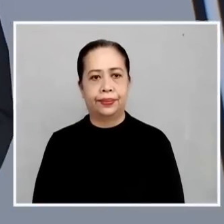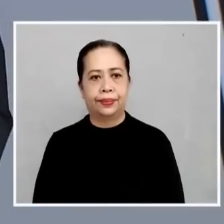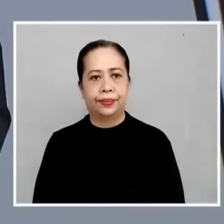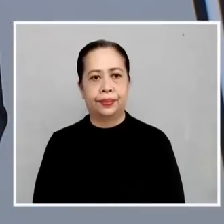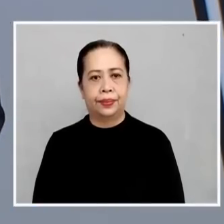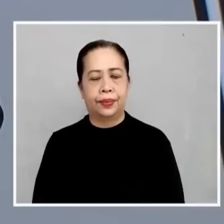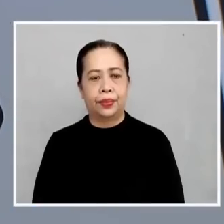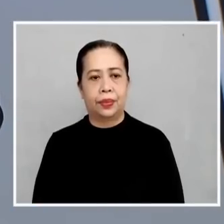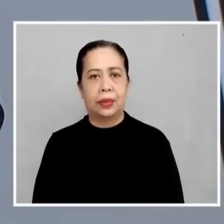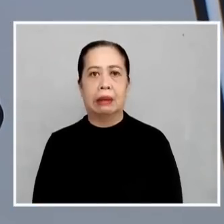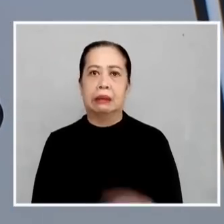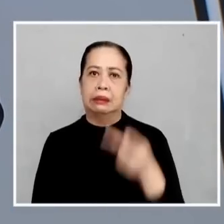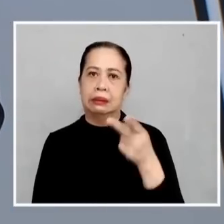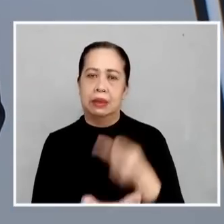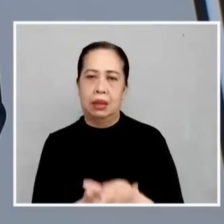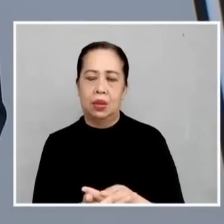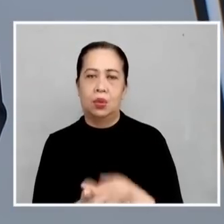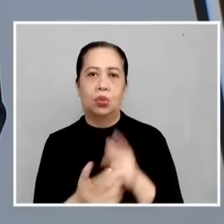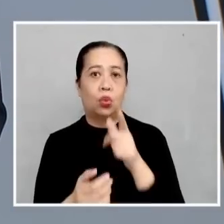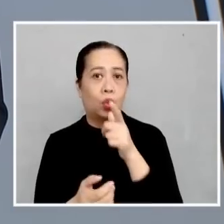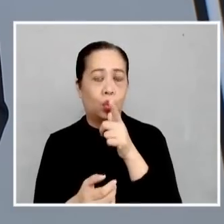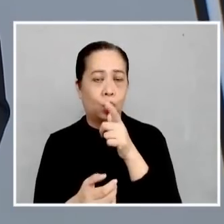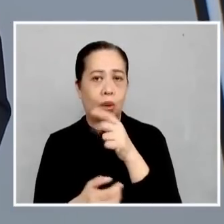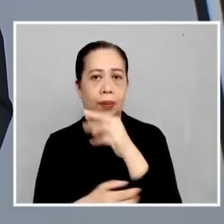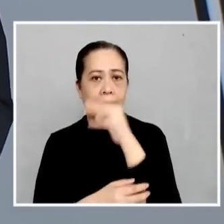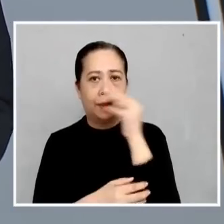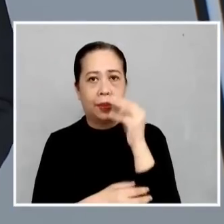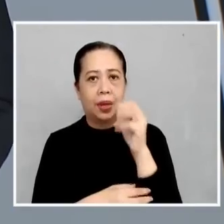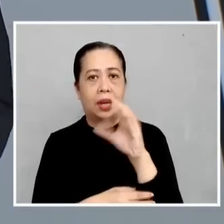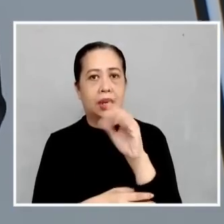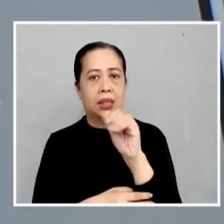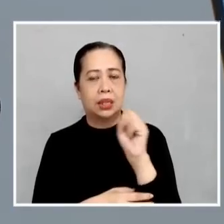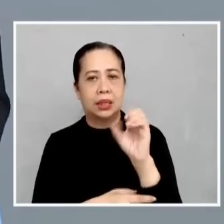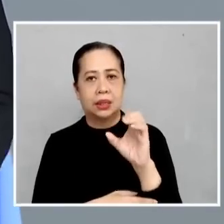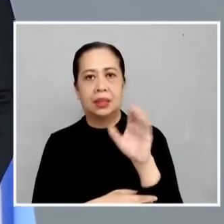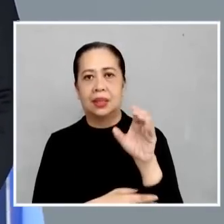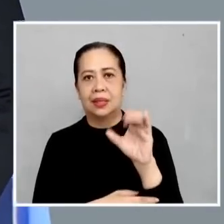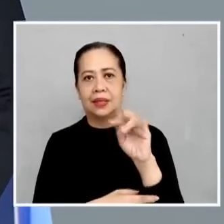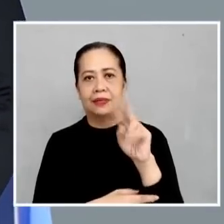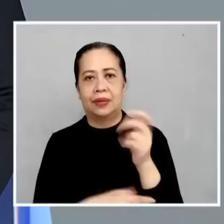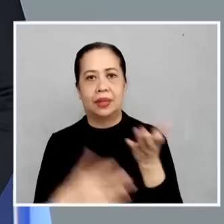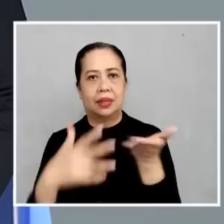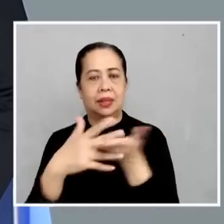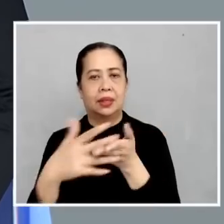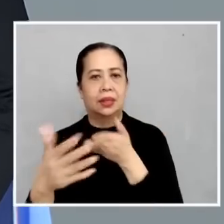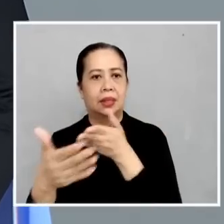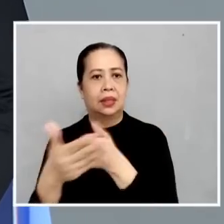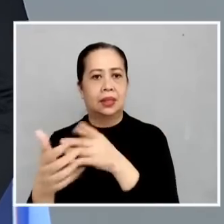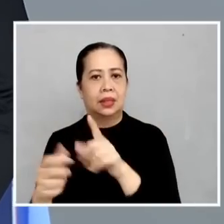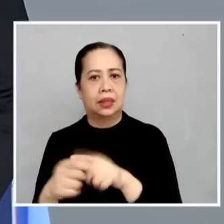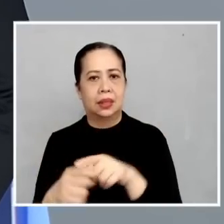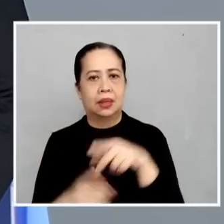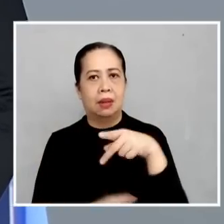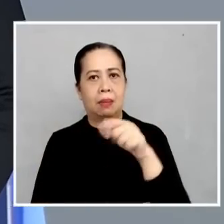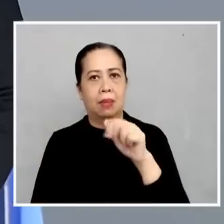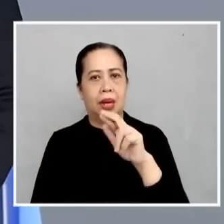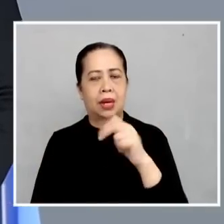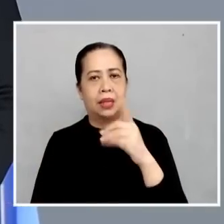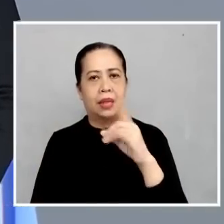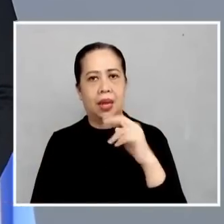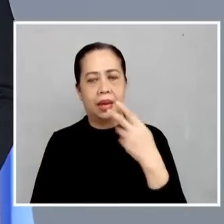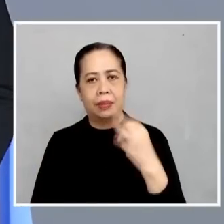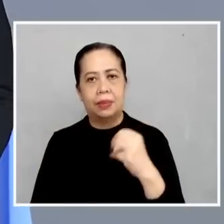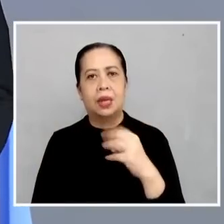Talo si Pinoy boxing icon Manny Pacquiao sa kasong sibil na sinampalaban sa kanya ng Paradigm Sports Management o